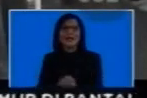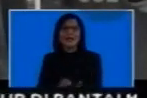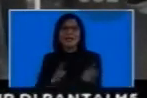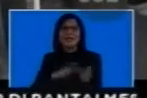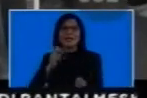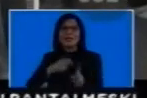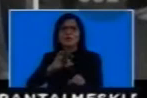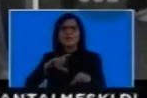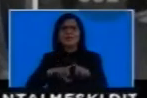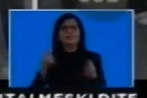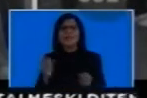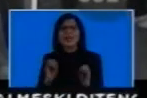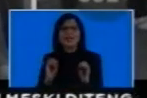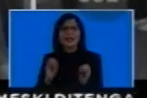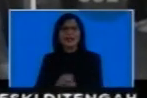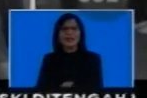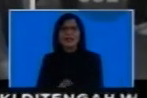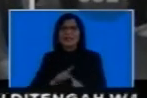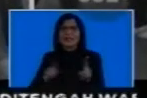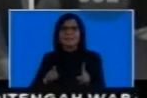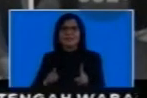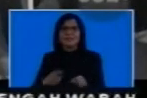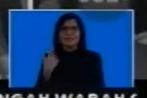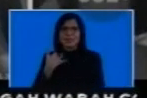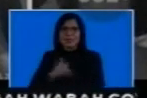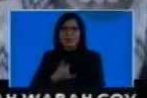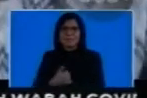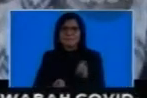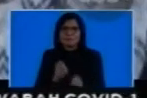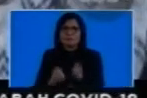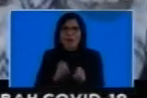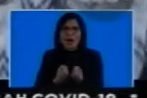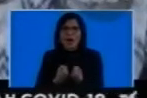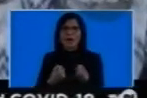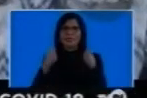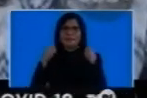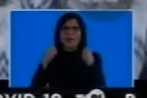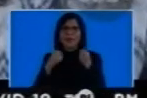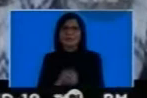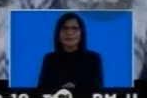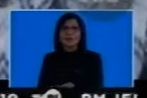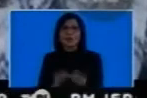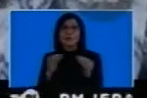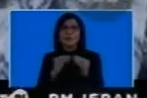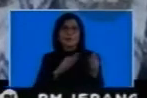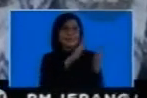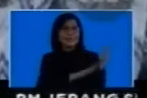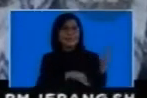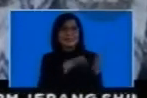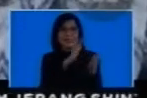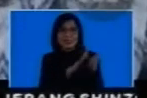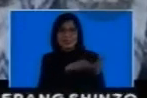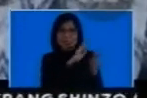Android, Nokia Center saja tak punya. Tapi saya tidak putus asa. Saya berusaha dengan semangat untuk membuat jadwal